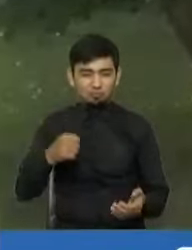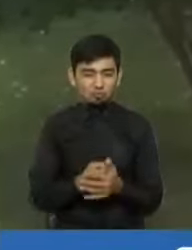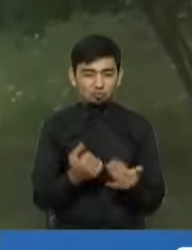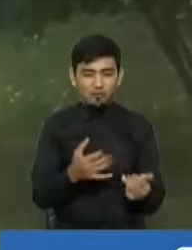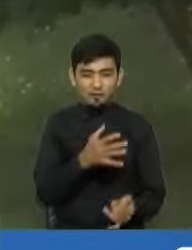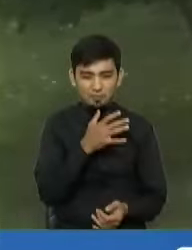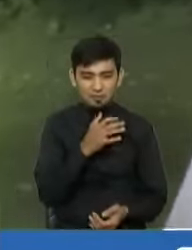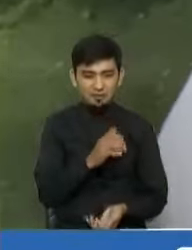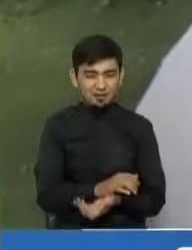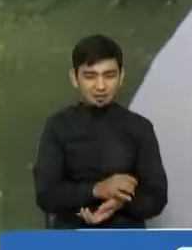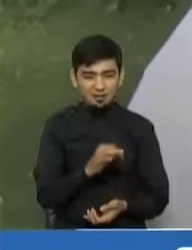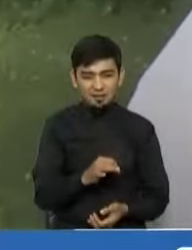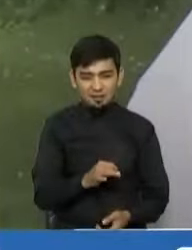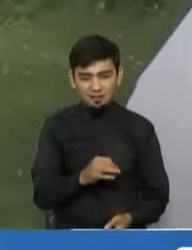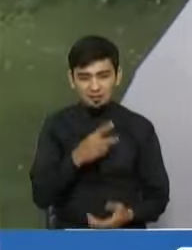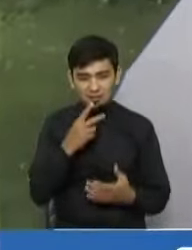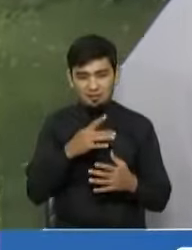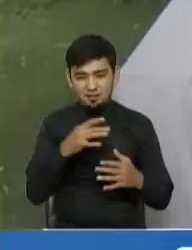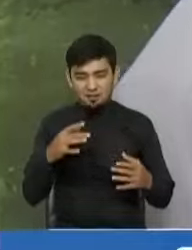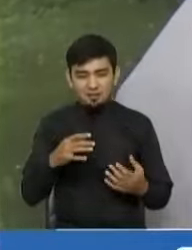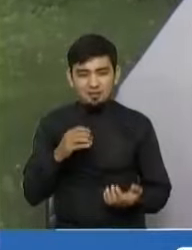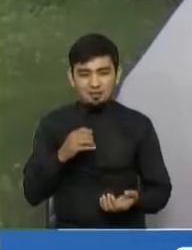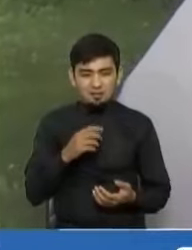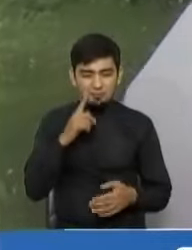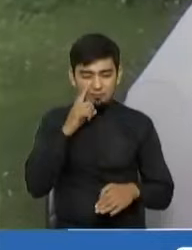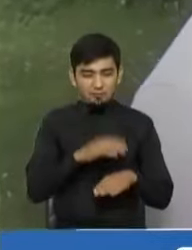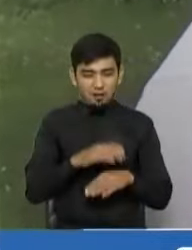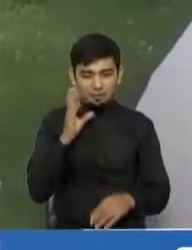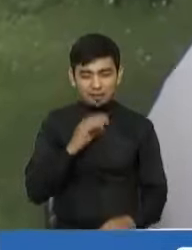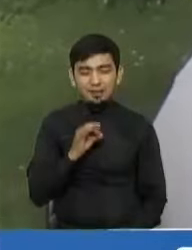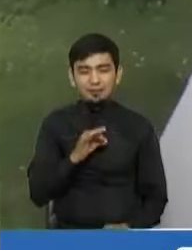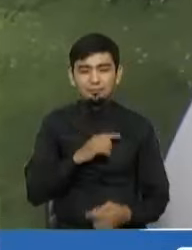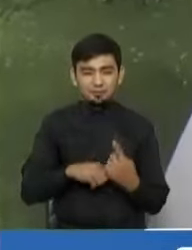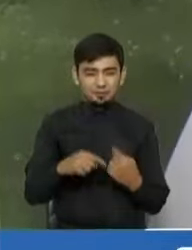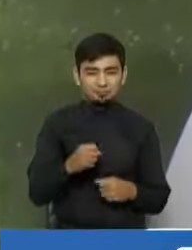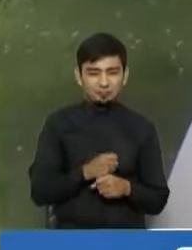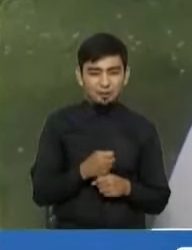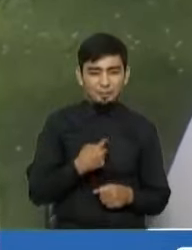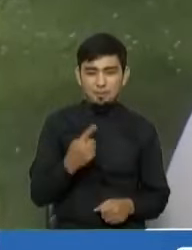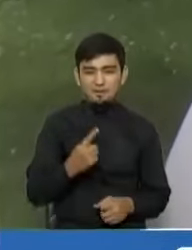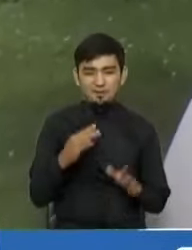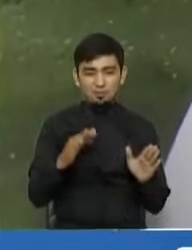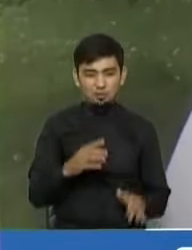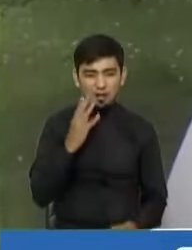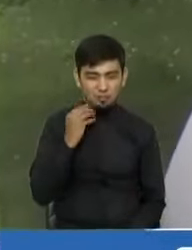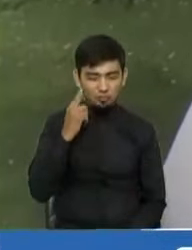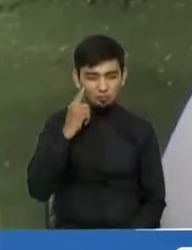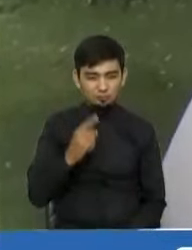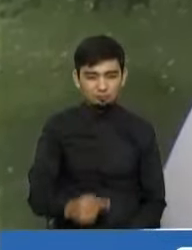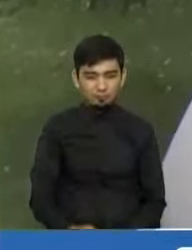пор в открытую атмосферу поэтому мы по-моему занимаем лидирующее место